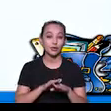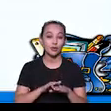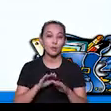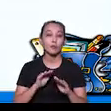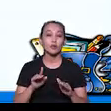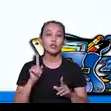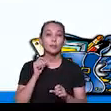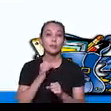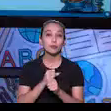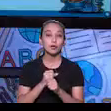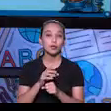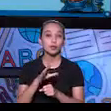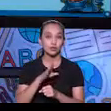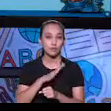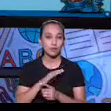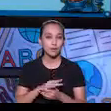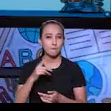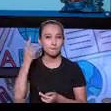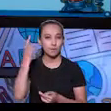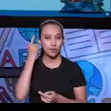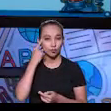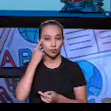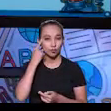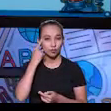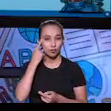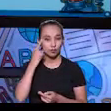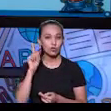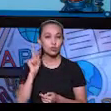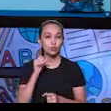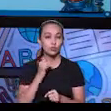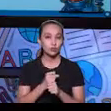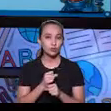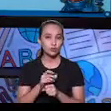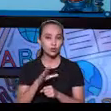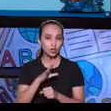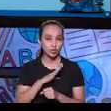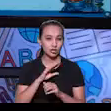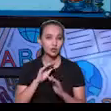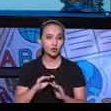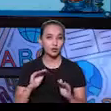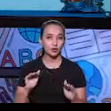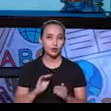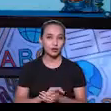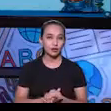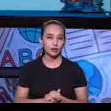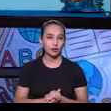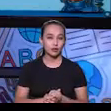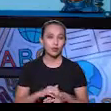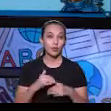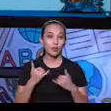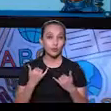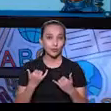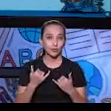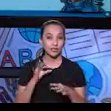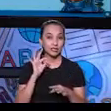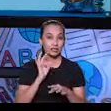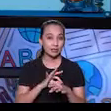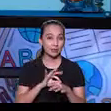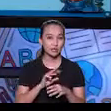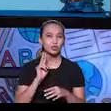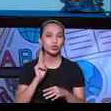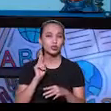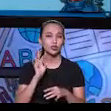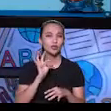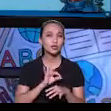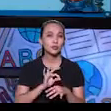что сделали? Подумали. Что сделали ребята? А теперь заболел.